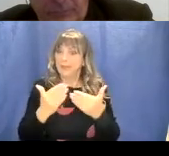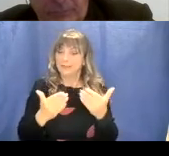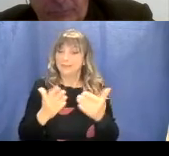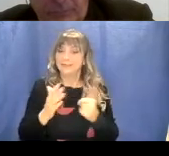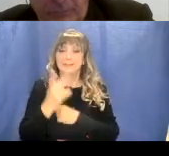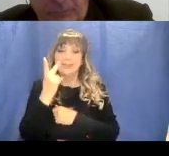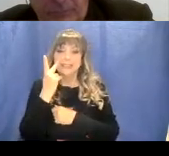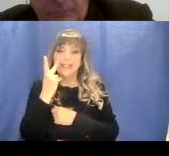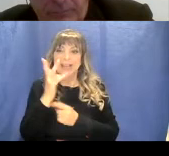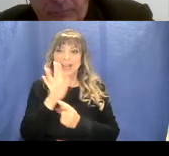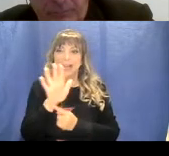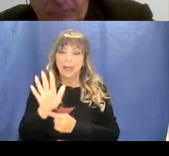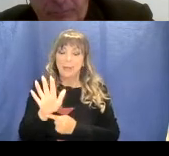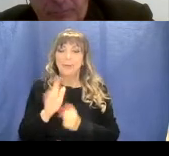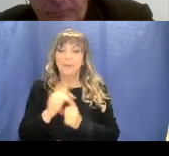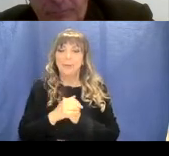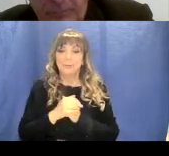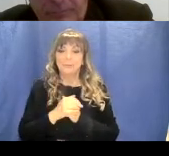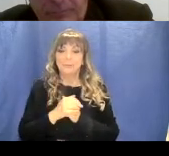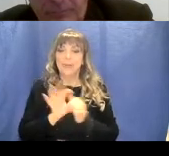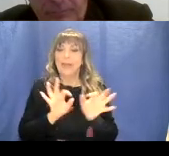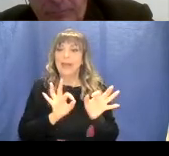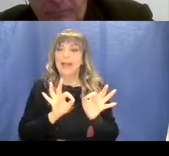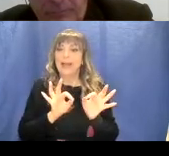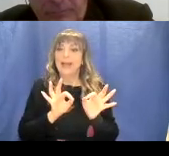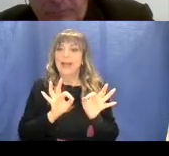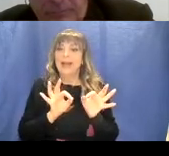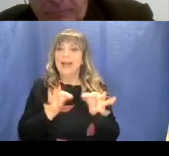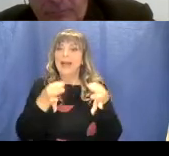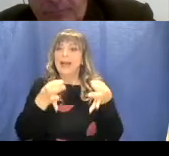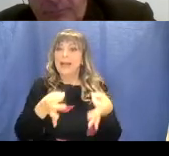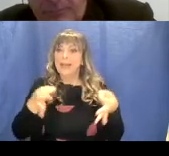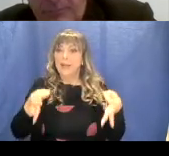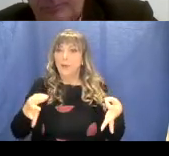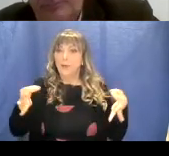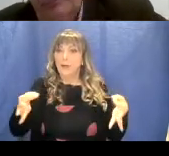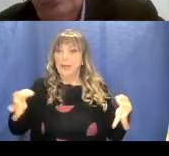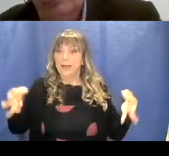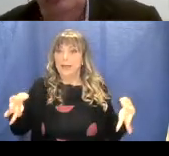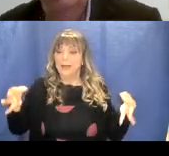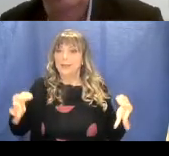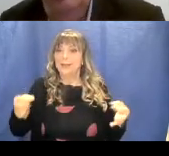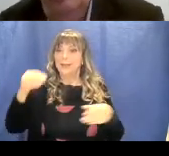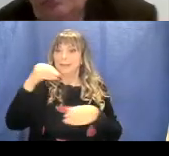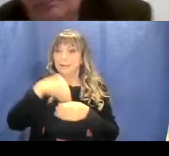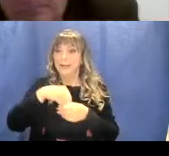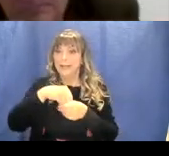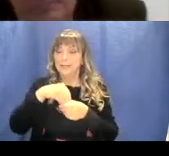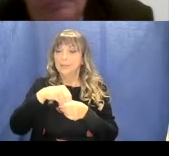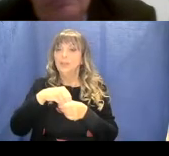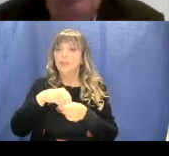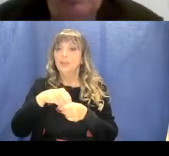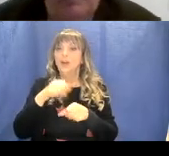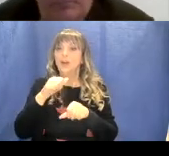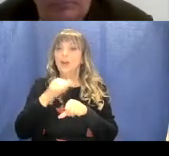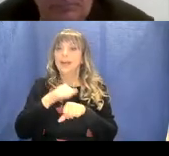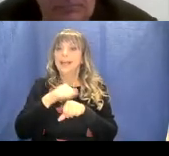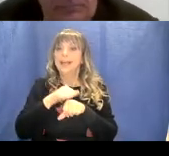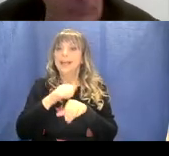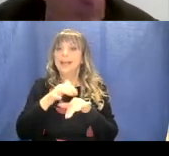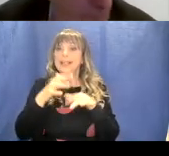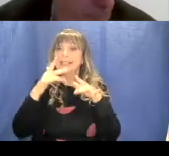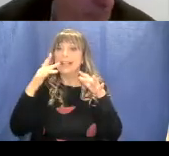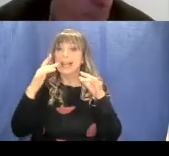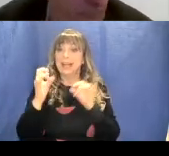quali sono le regolarità presenti all'interno dei cristalli naturali allora